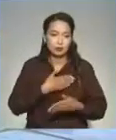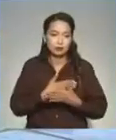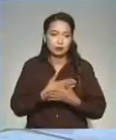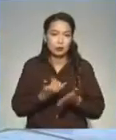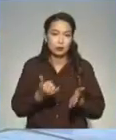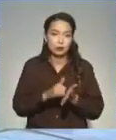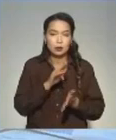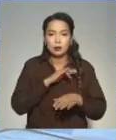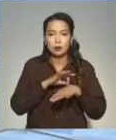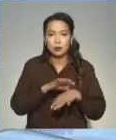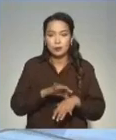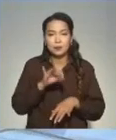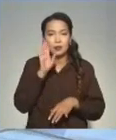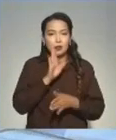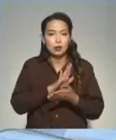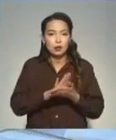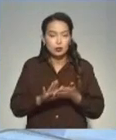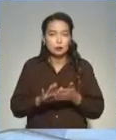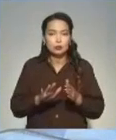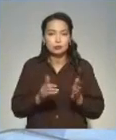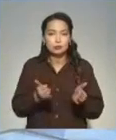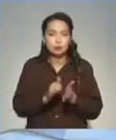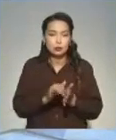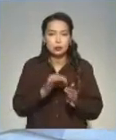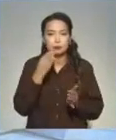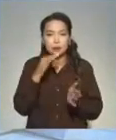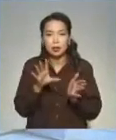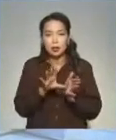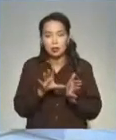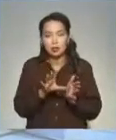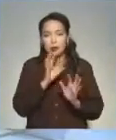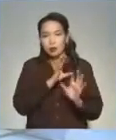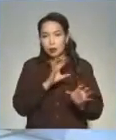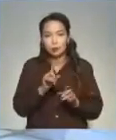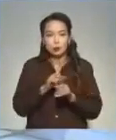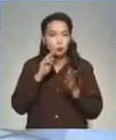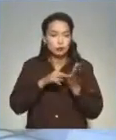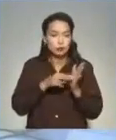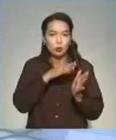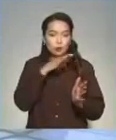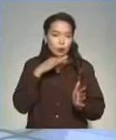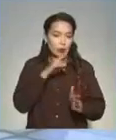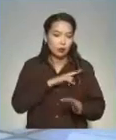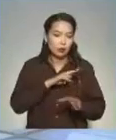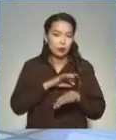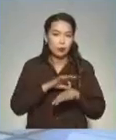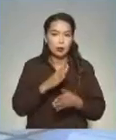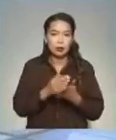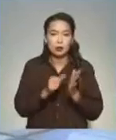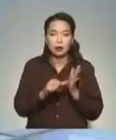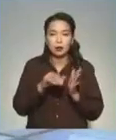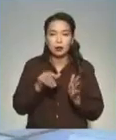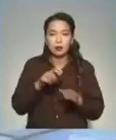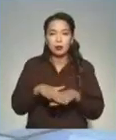бөлек елді мекенге таза ауыз су кіргізіп, сапалы электр энергиямен қамту бағытында да көп шаруа атқарылып жатыр. 60 мыңдай тұрғыны бар